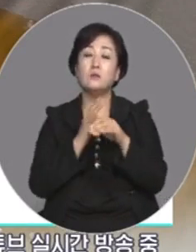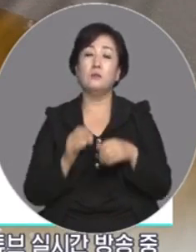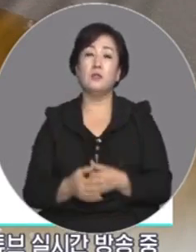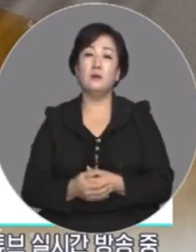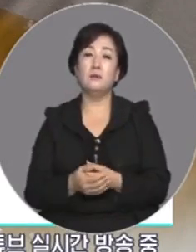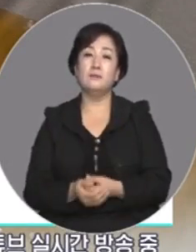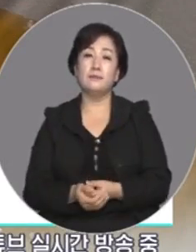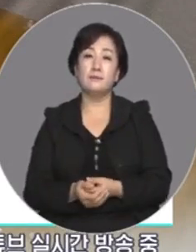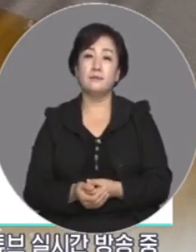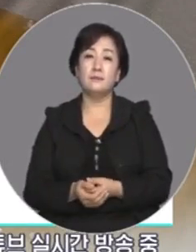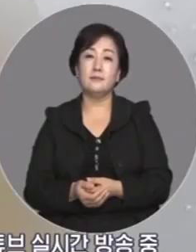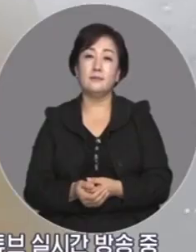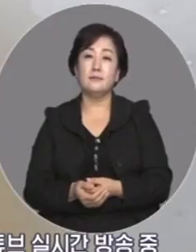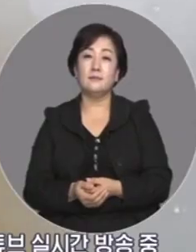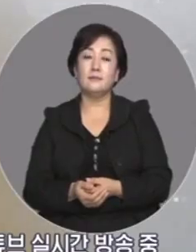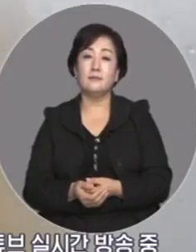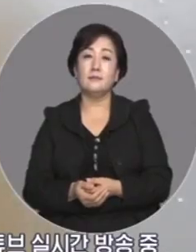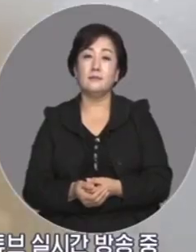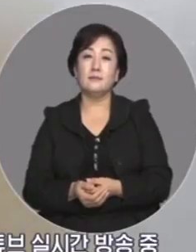기자입니다.